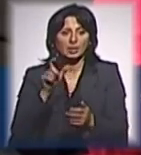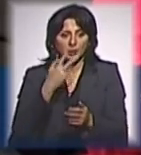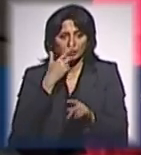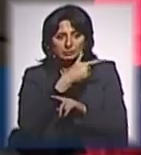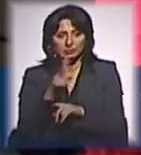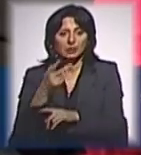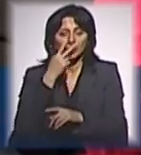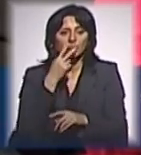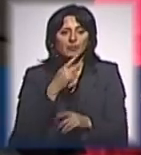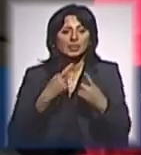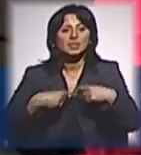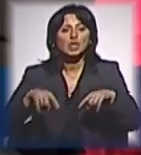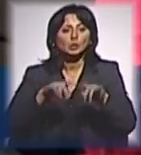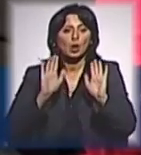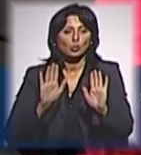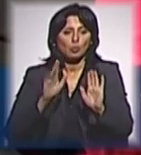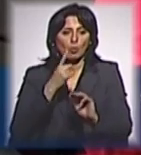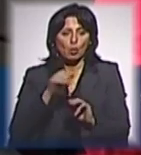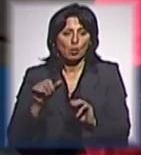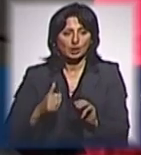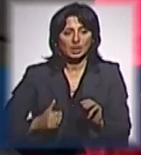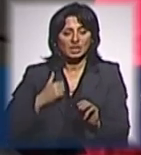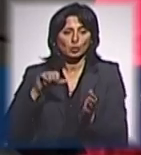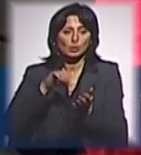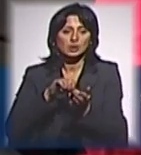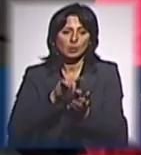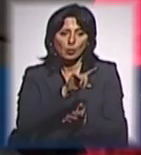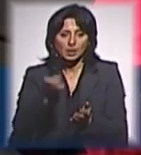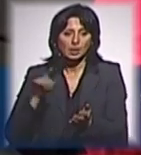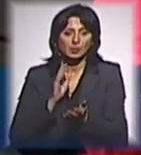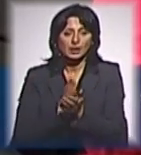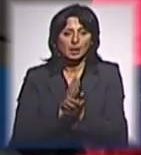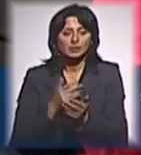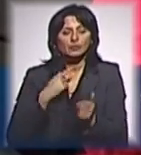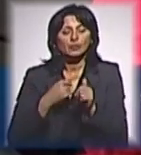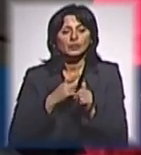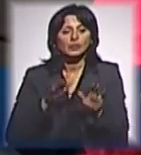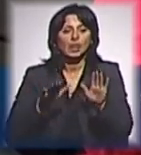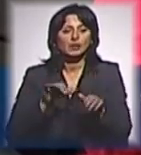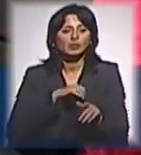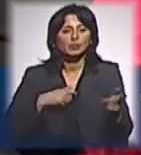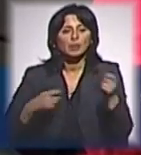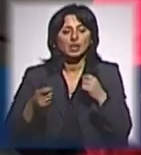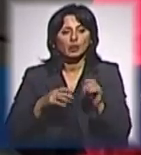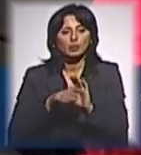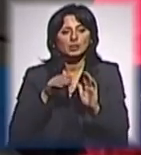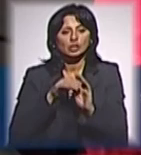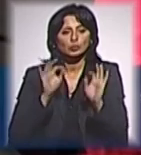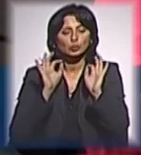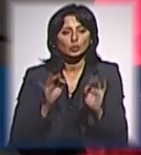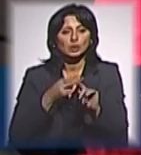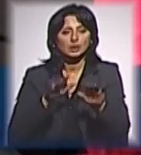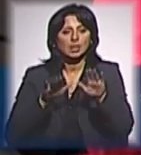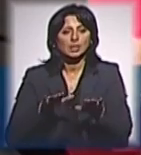რომელიც საზოგადოებას წარმოადგენს, ჩვენი საზოგადოების ღირსეული წარმომადგენლები არიან და ჩვენ თვლით, რომ ადგილობრივი თვითმმართველობის არჩევნები სწორედ